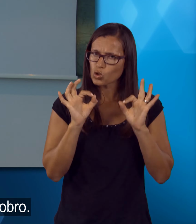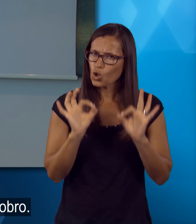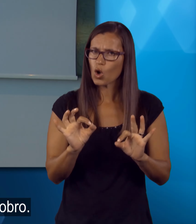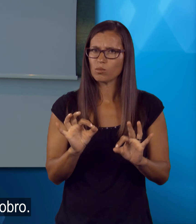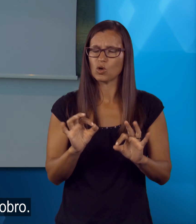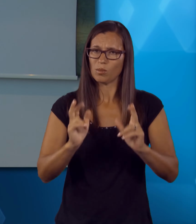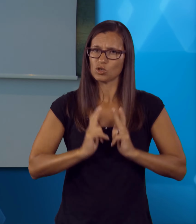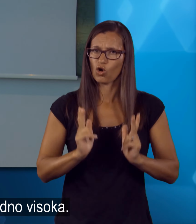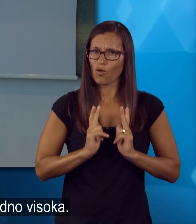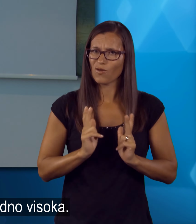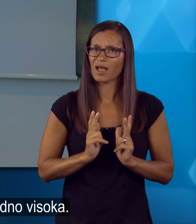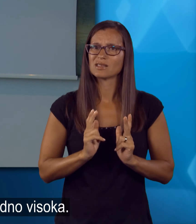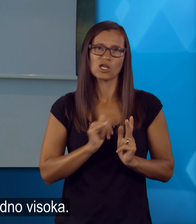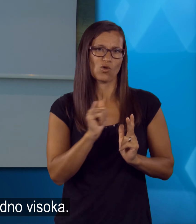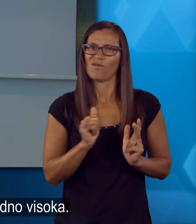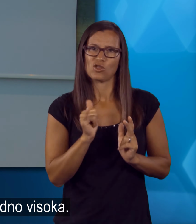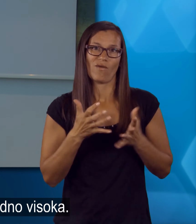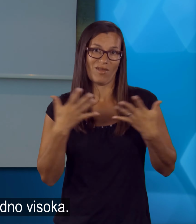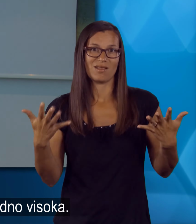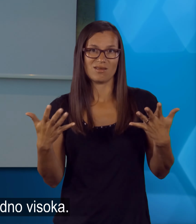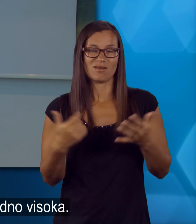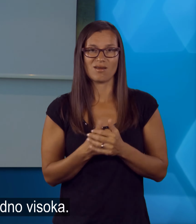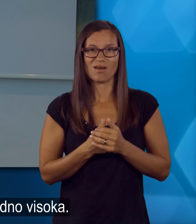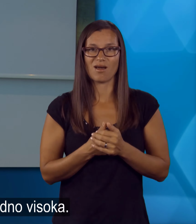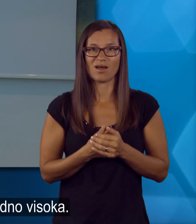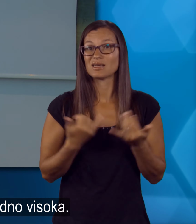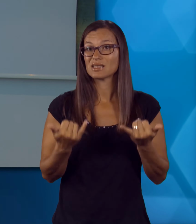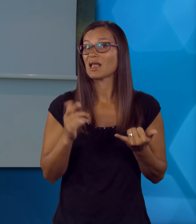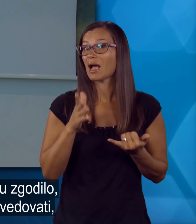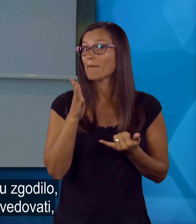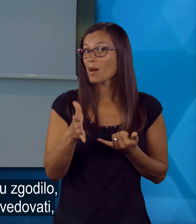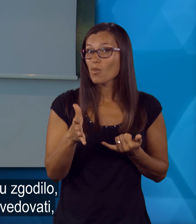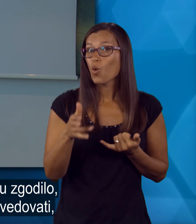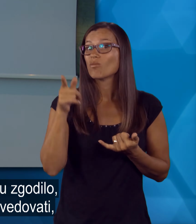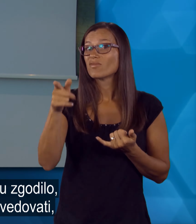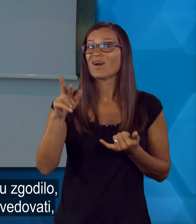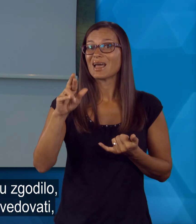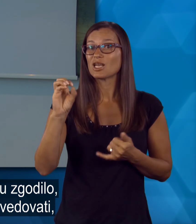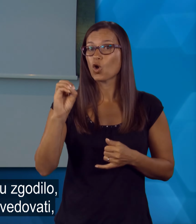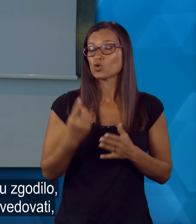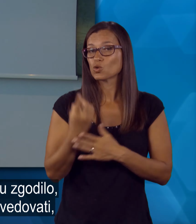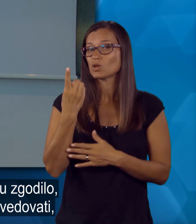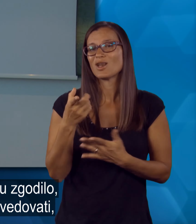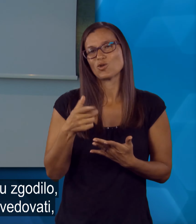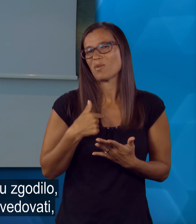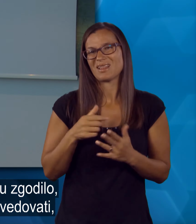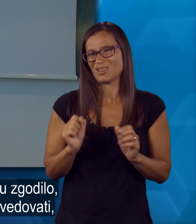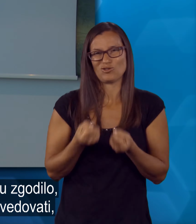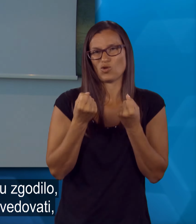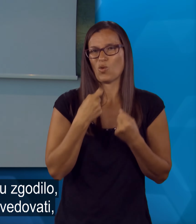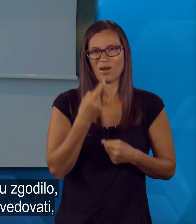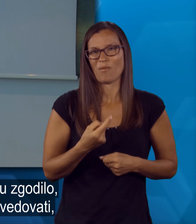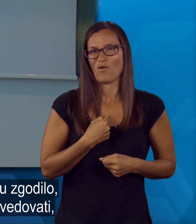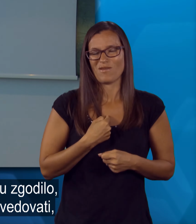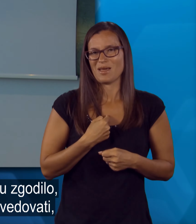delali smo dobro, pričakovanja so vedno visoka. Sedaj, kaj se bo v Rio zgodilo, je pa zelo